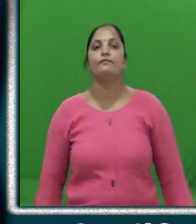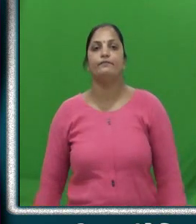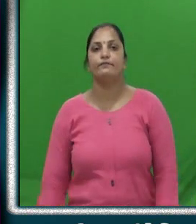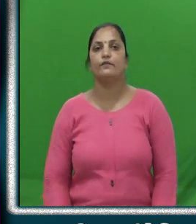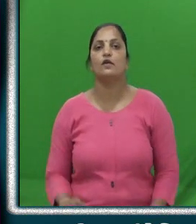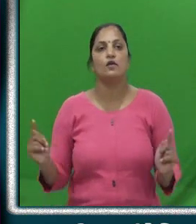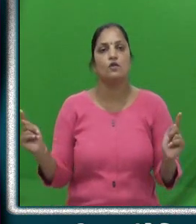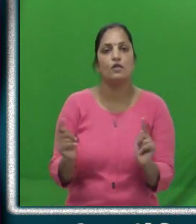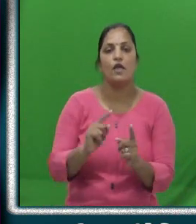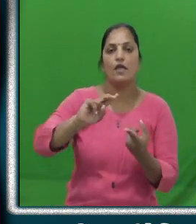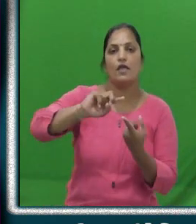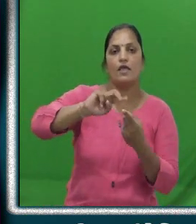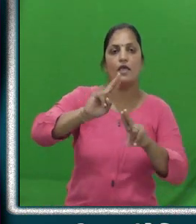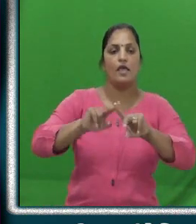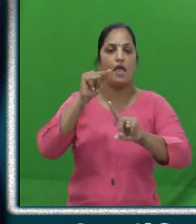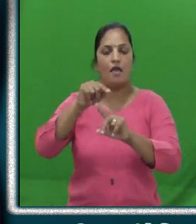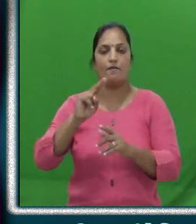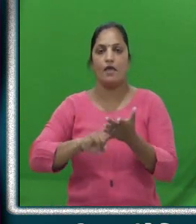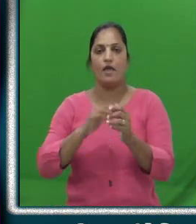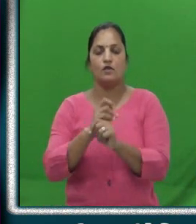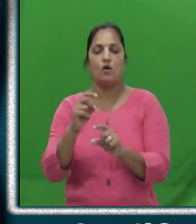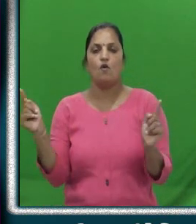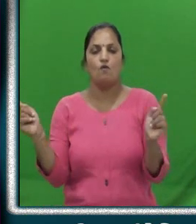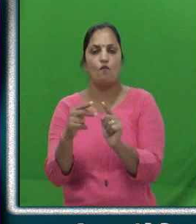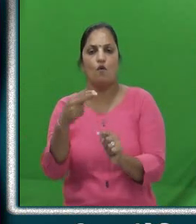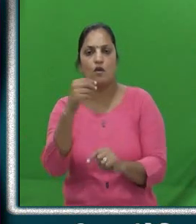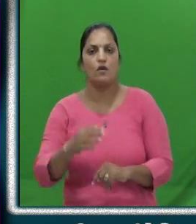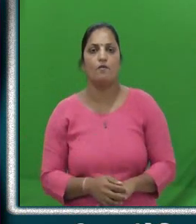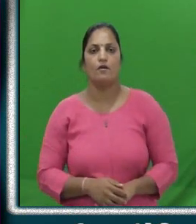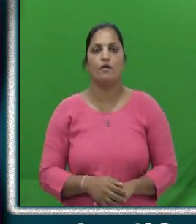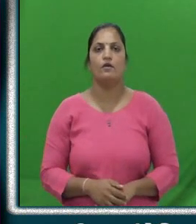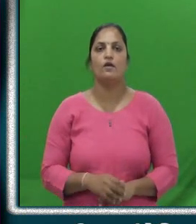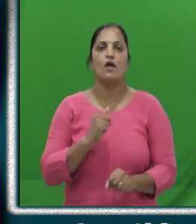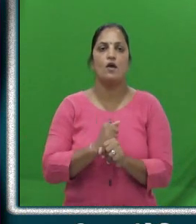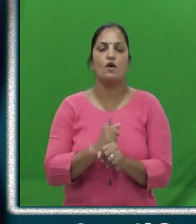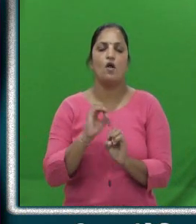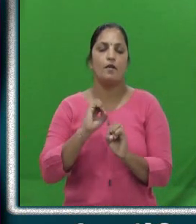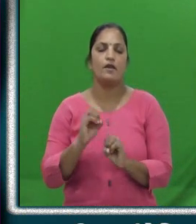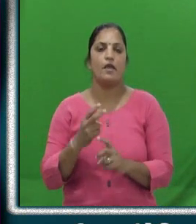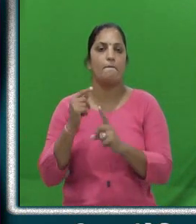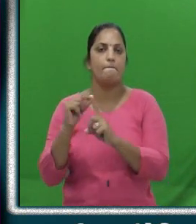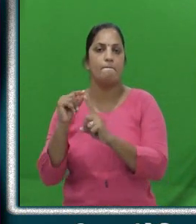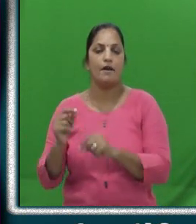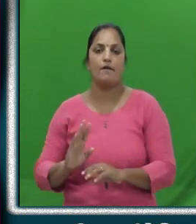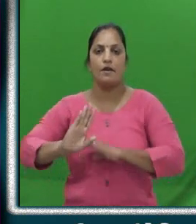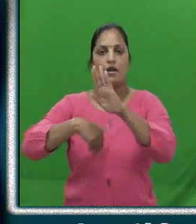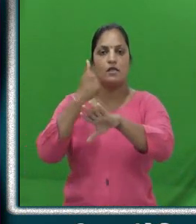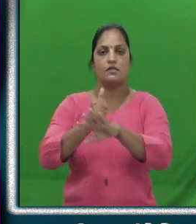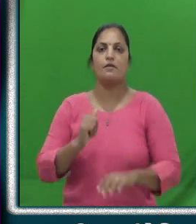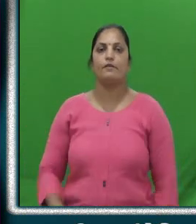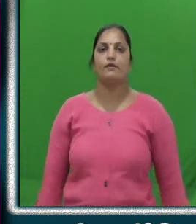ફાઉન્ડેશન ઓફ ઇન્ડિયા જેનું ટૂંકું નામ છે EFI એનજીઓનું પૂરું નામ યાદ રાખજો નોન ગવર્મેન્ટલ ઓર્ગેનાઇઝેશન